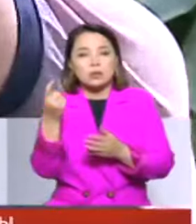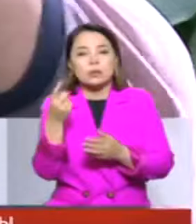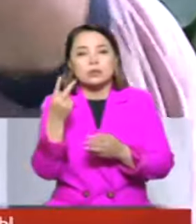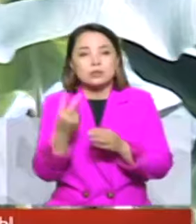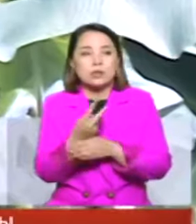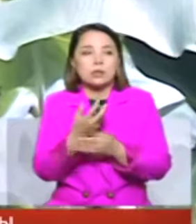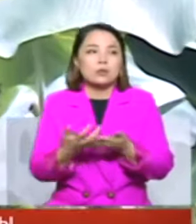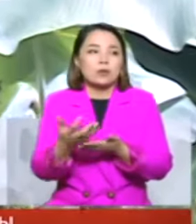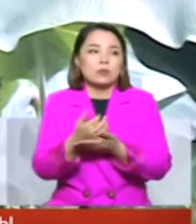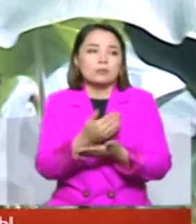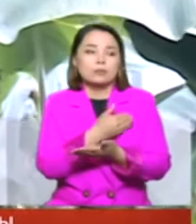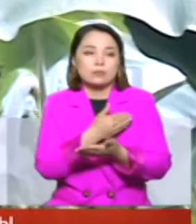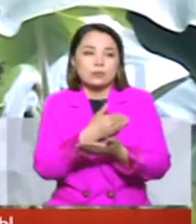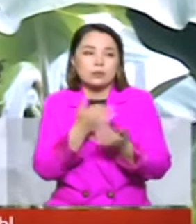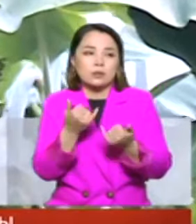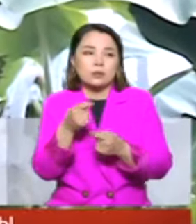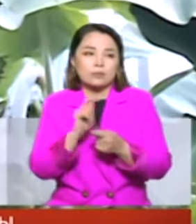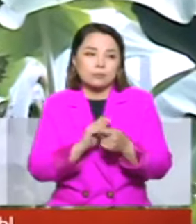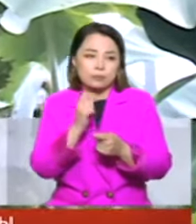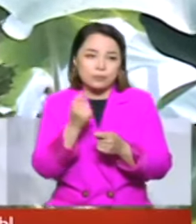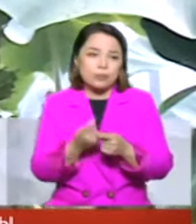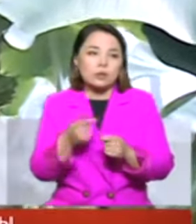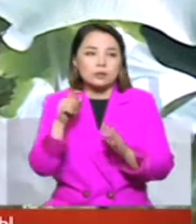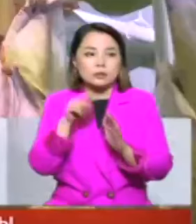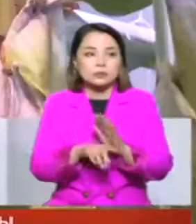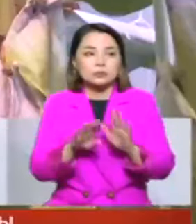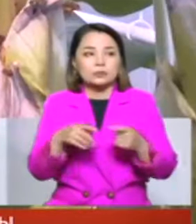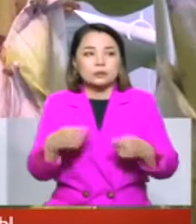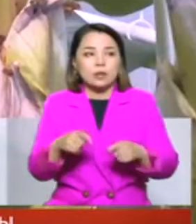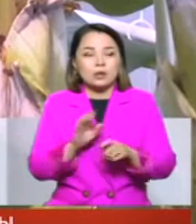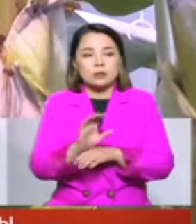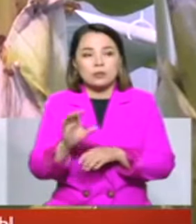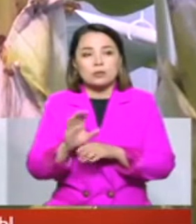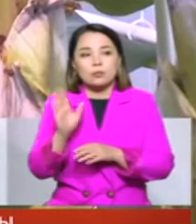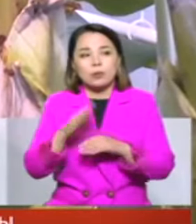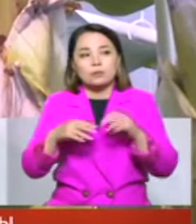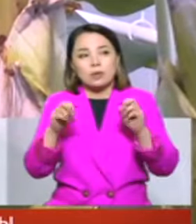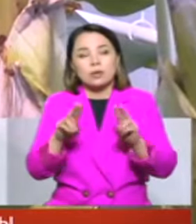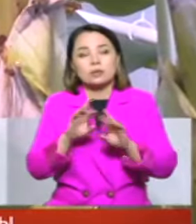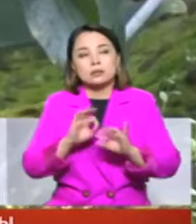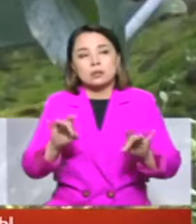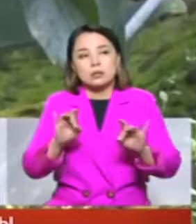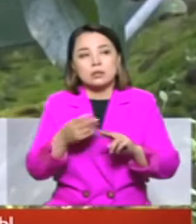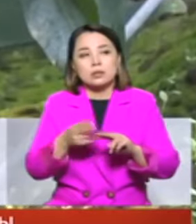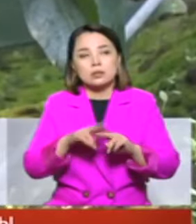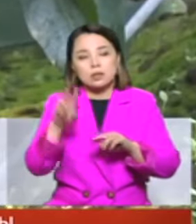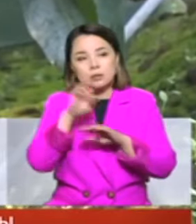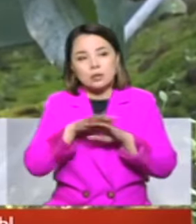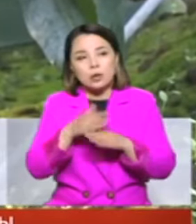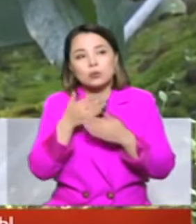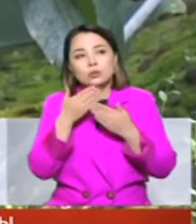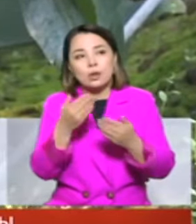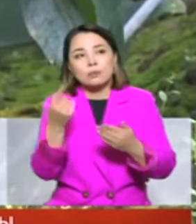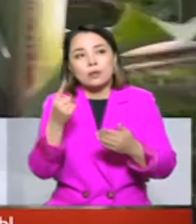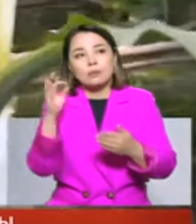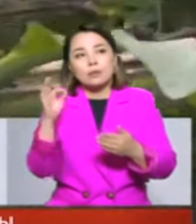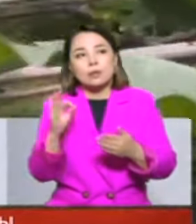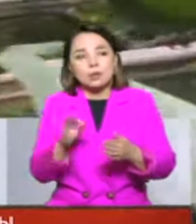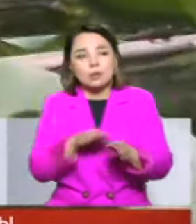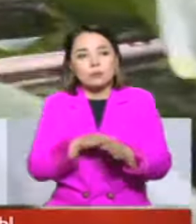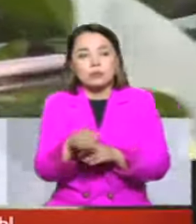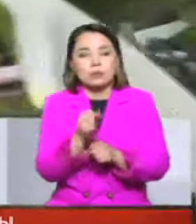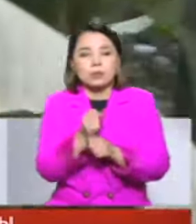өнім жинамақ. Экзотикалық жеміс тек ішкі нарықта саудаланады. Мамандардың айтуынша, бұл өнім еліміздегі сұраныстың 1% ғана